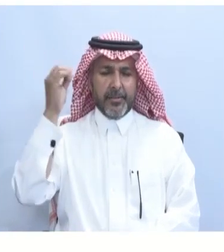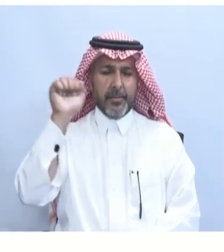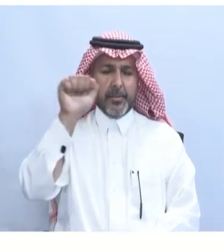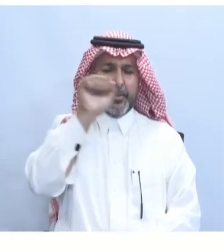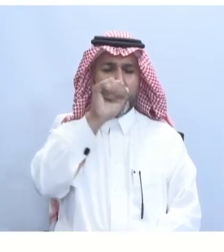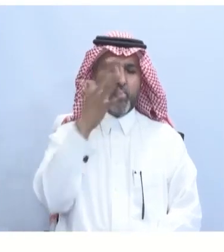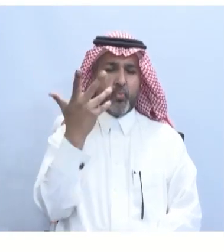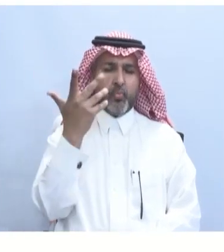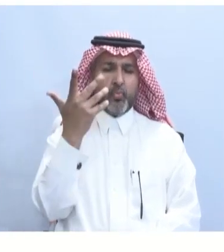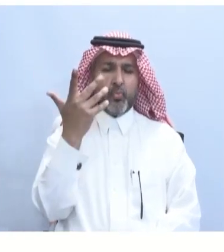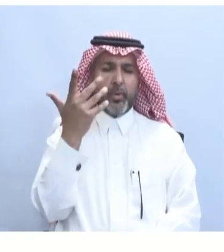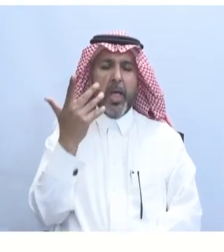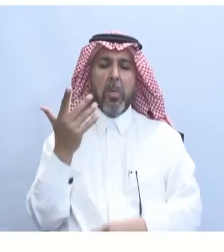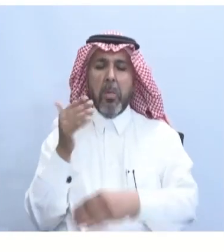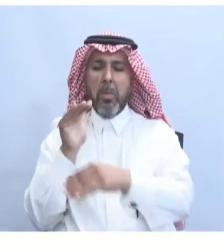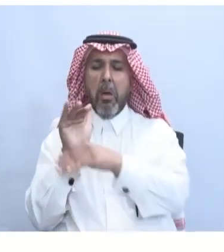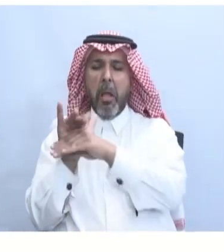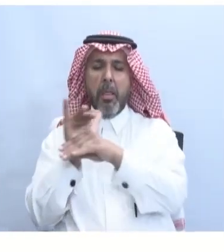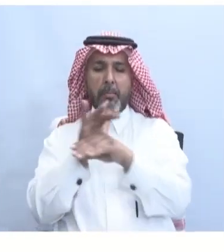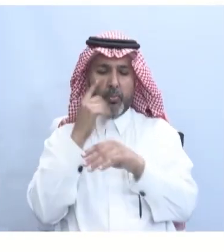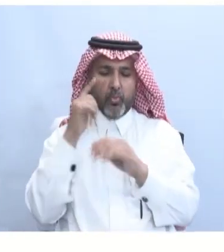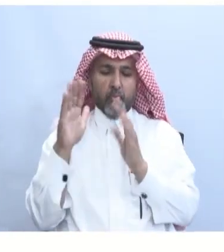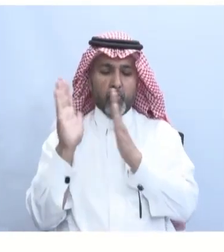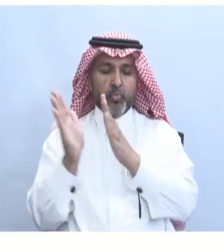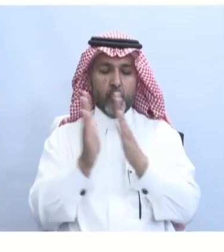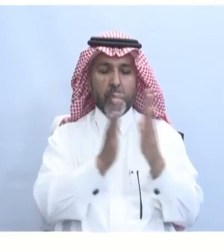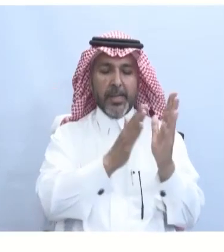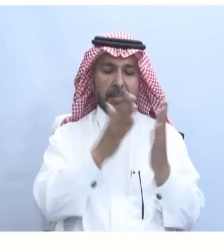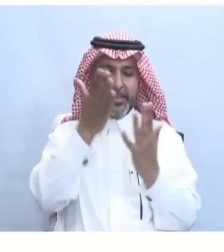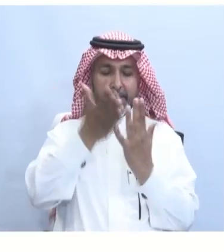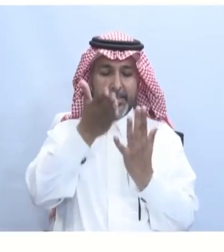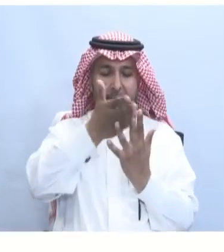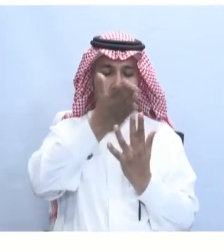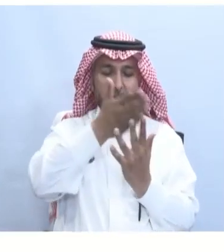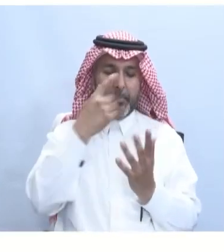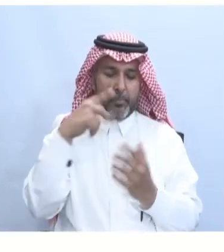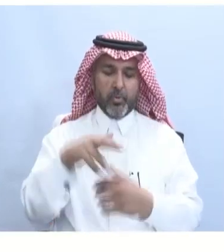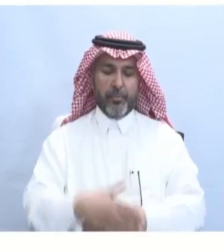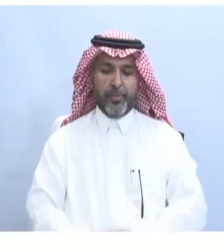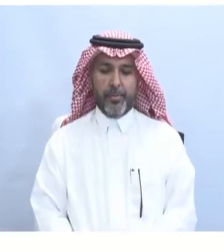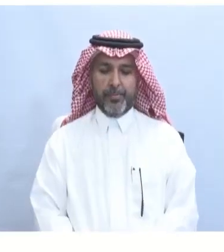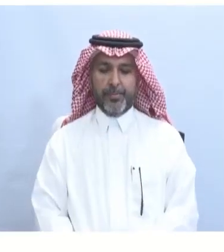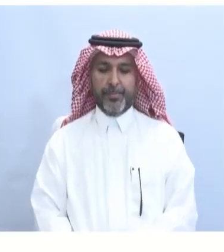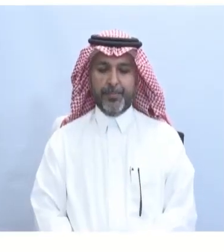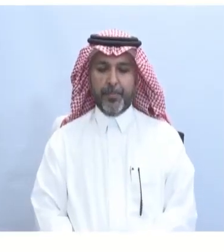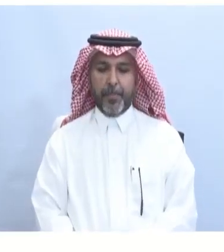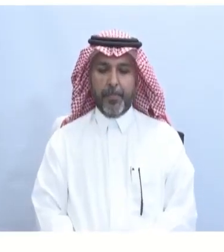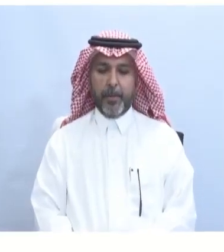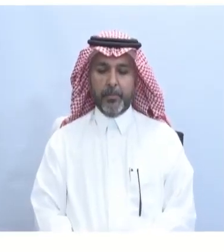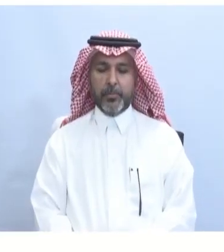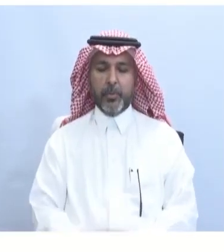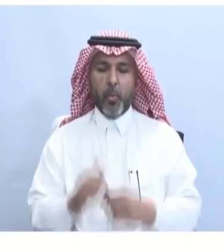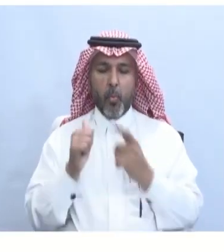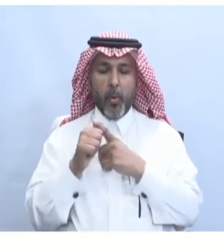الانسان في مجالات المعرفه والفن اذن الحضاره هي جميع ما ينجزه الانسان في مجال المعرفه